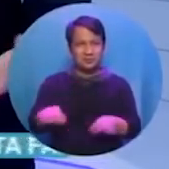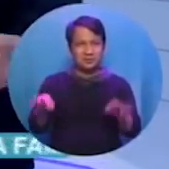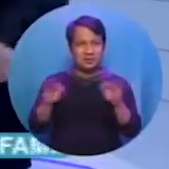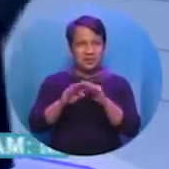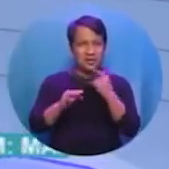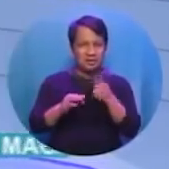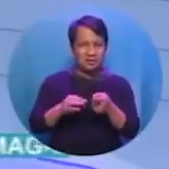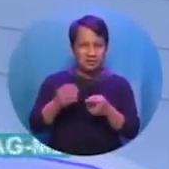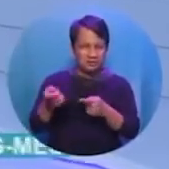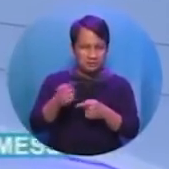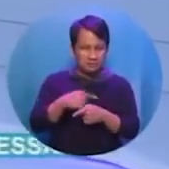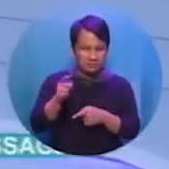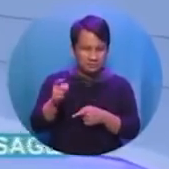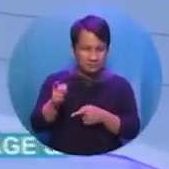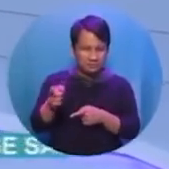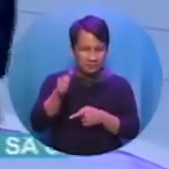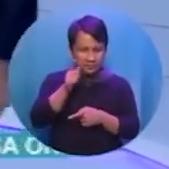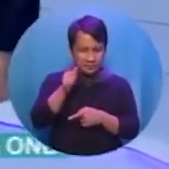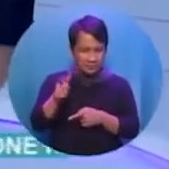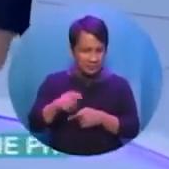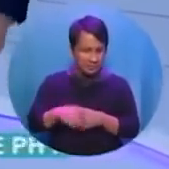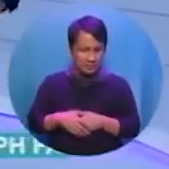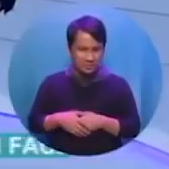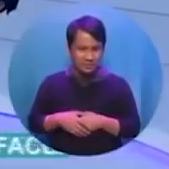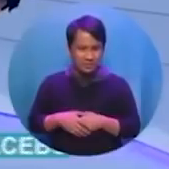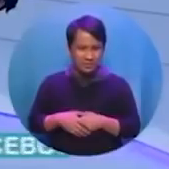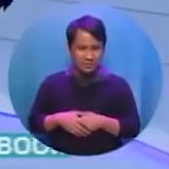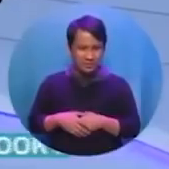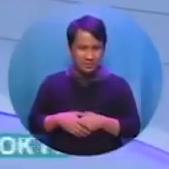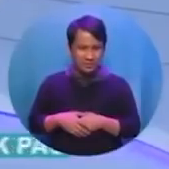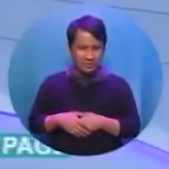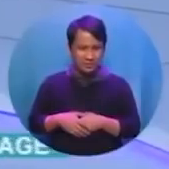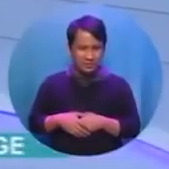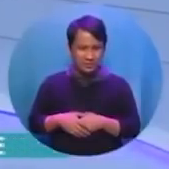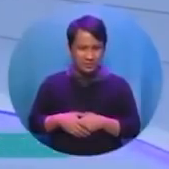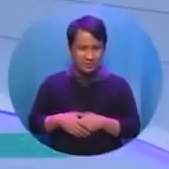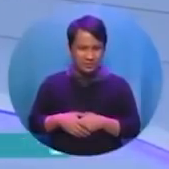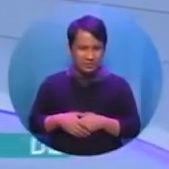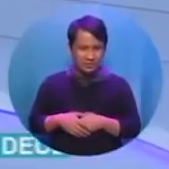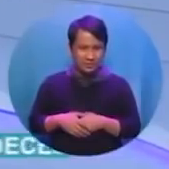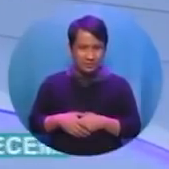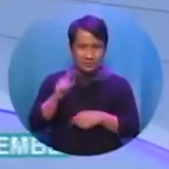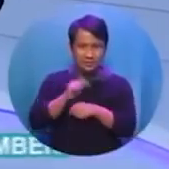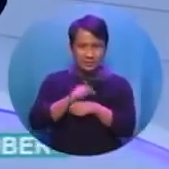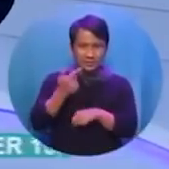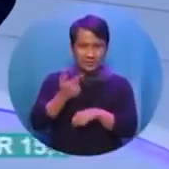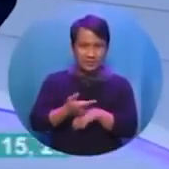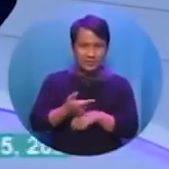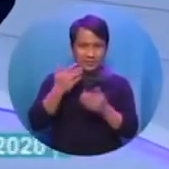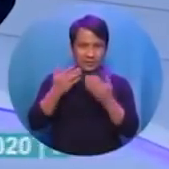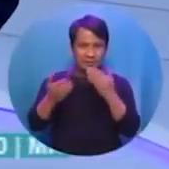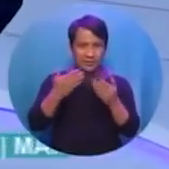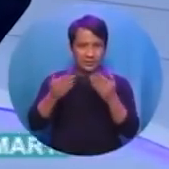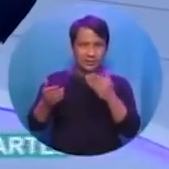Kumusta po kayo? Tagasan po kayo, Ma'am Lovely? Di pa po siya, sa Taguig po. Maraming